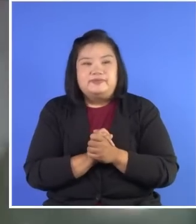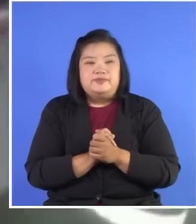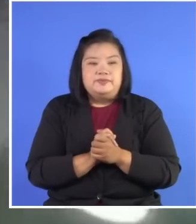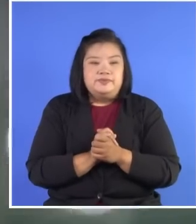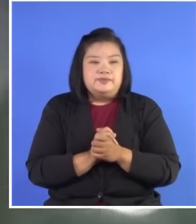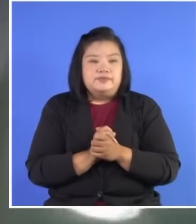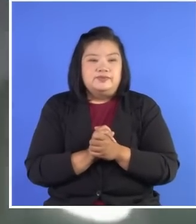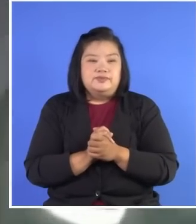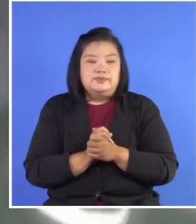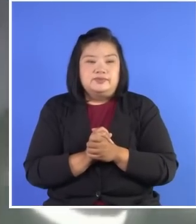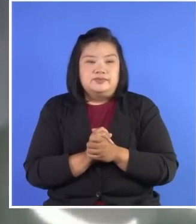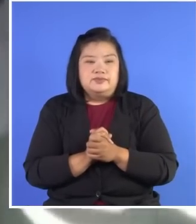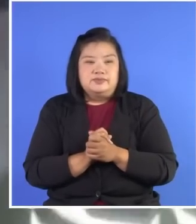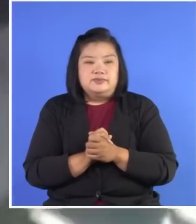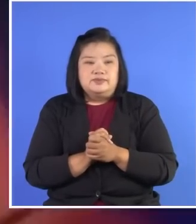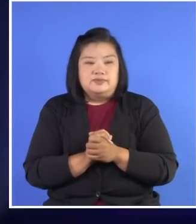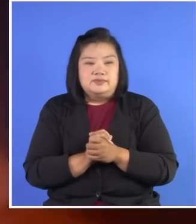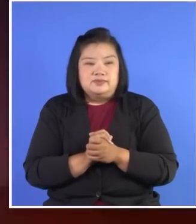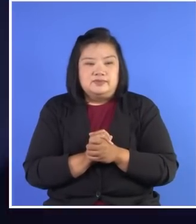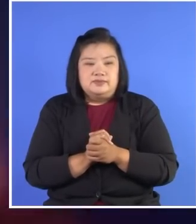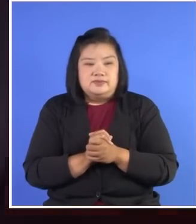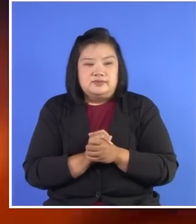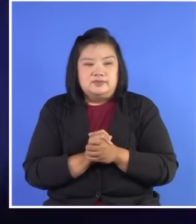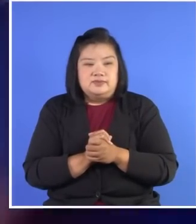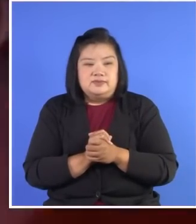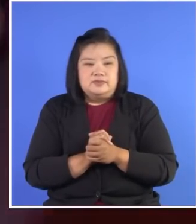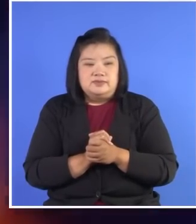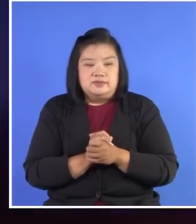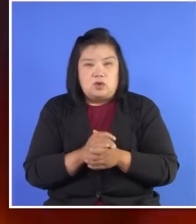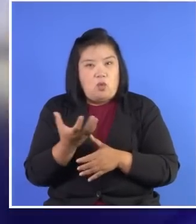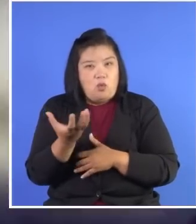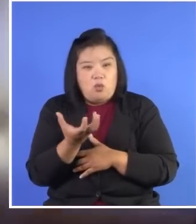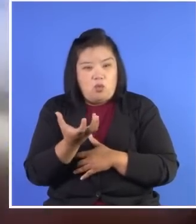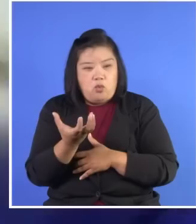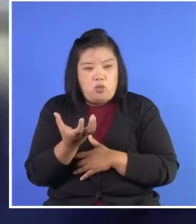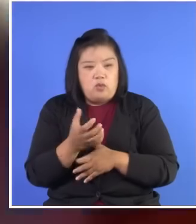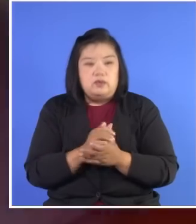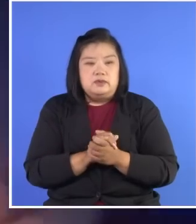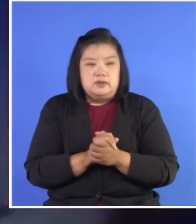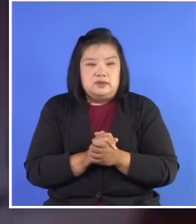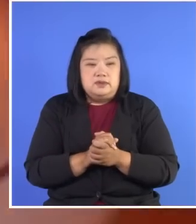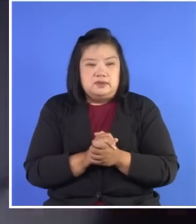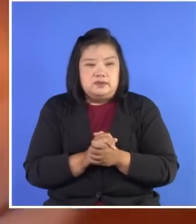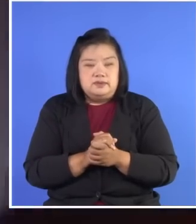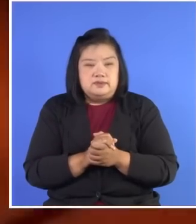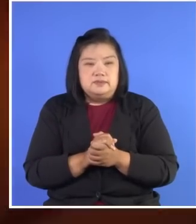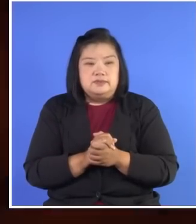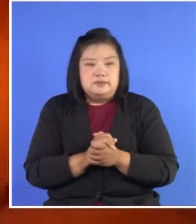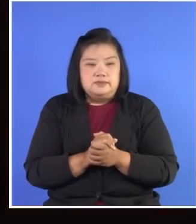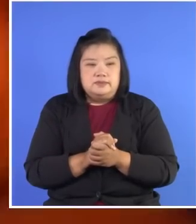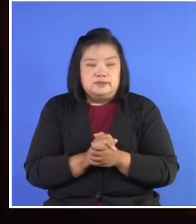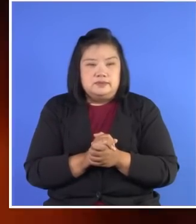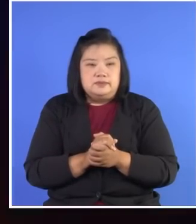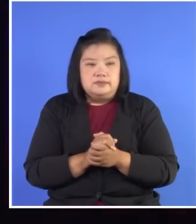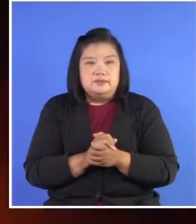ฮักตัวเนี่ยเอ่อเนี่ยครับแล้วก็ลากมานะในเวลากลางคืนเนี่ยมัดเอ้อมอเตอร์ไซค์คันนี้เลยได้นั่งรถ